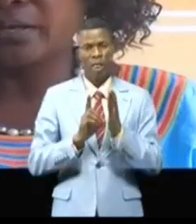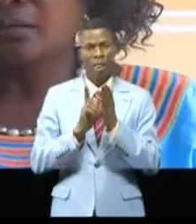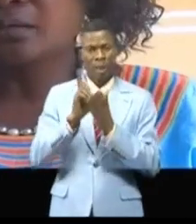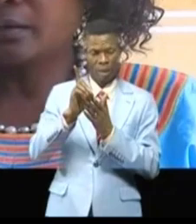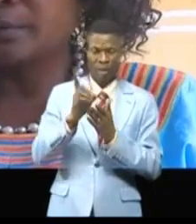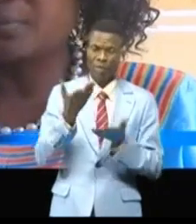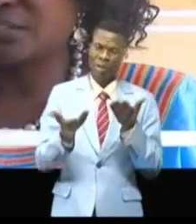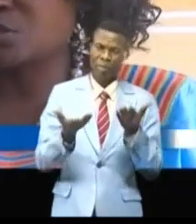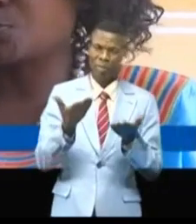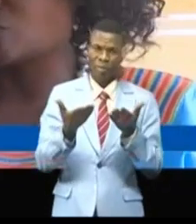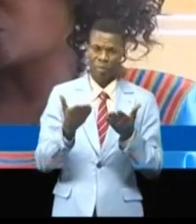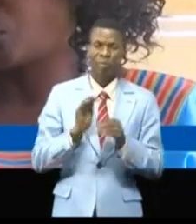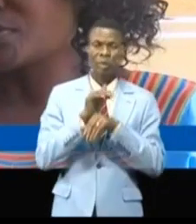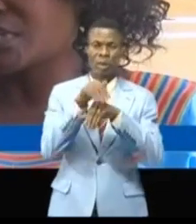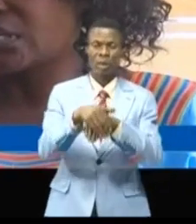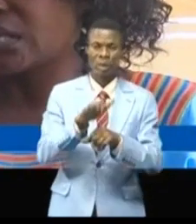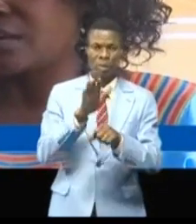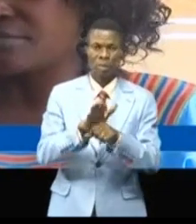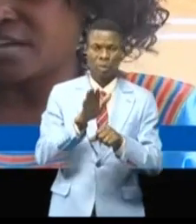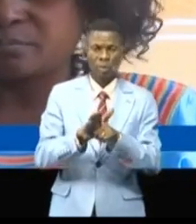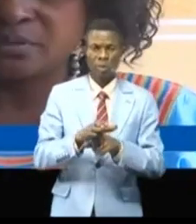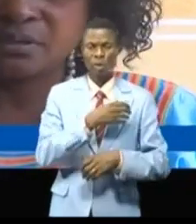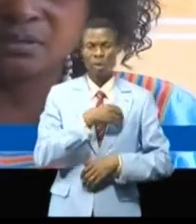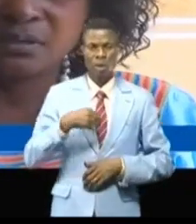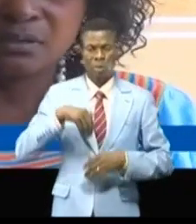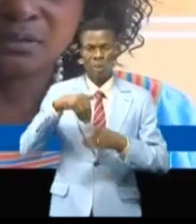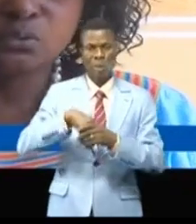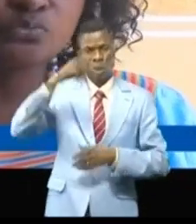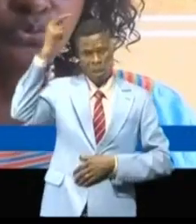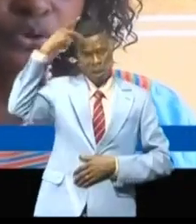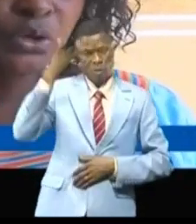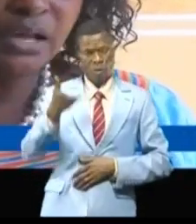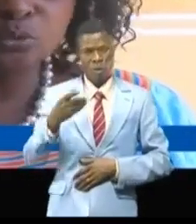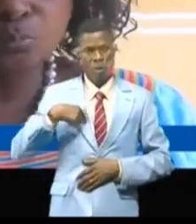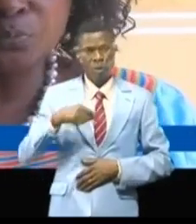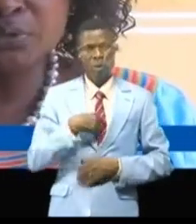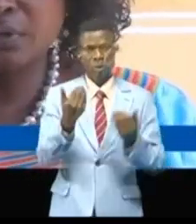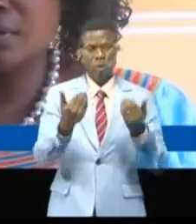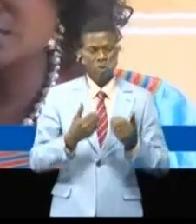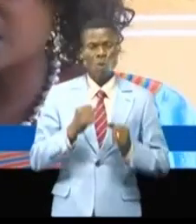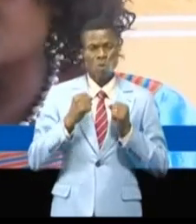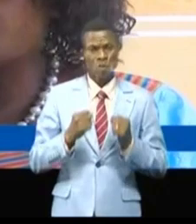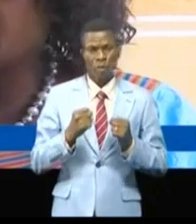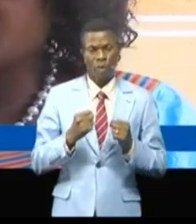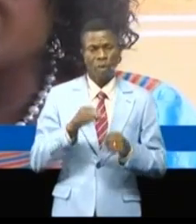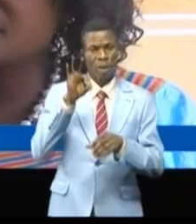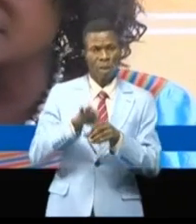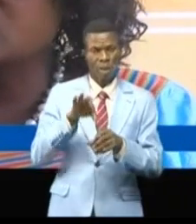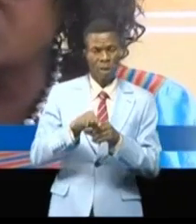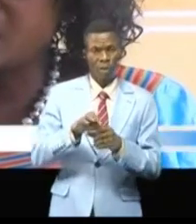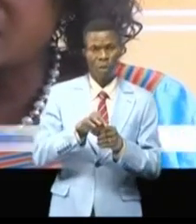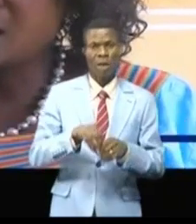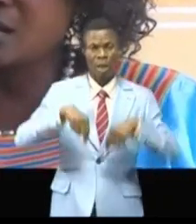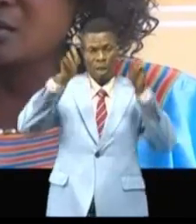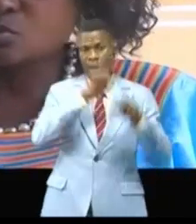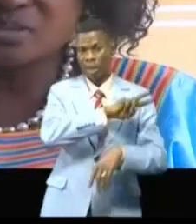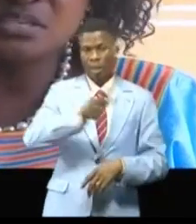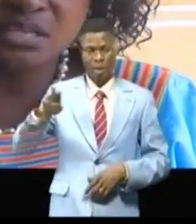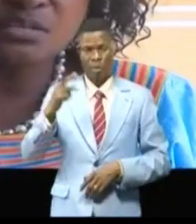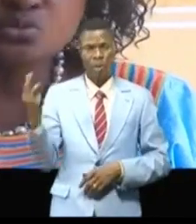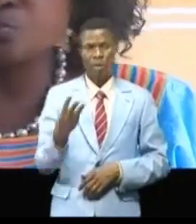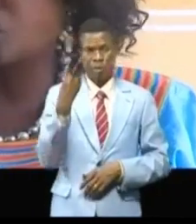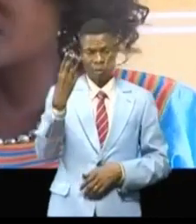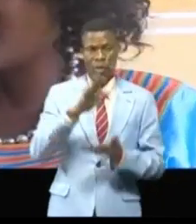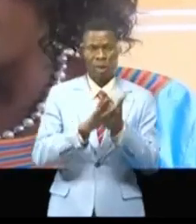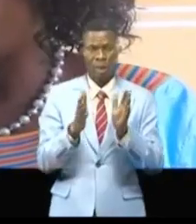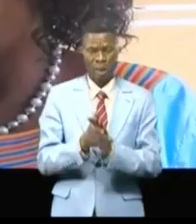moins la participation politique de la femme. Nous voulons à tout prix que les élections de 2023 soient les